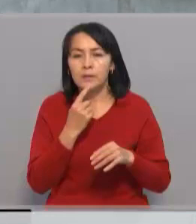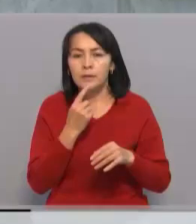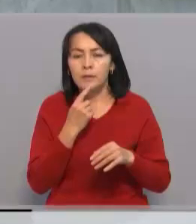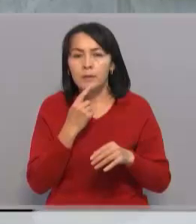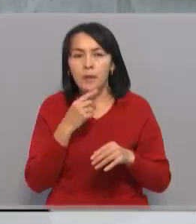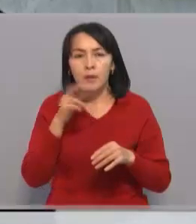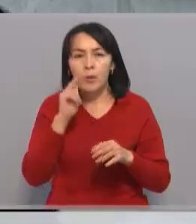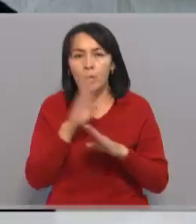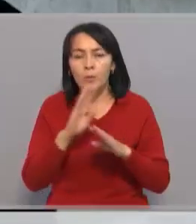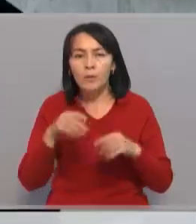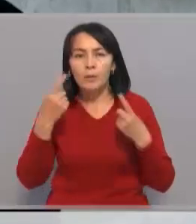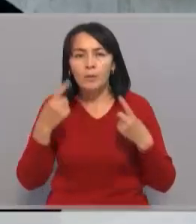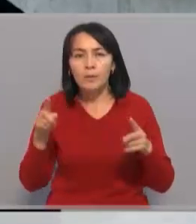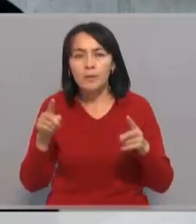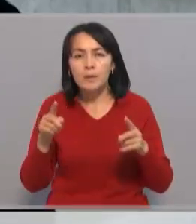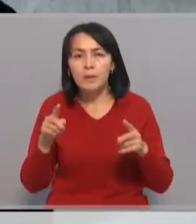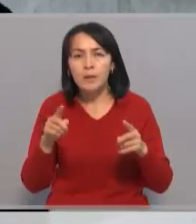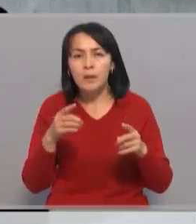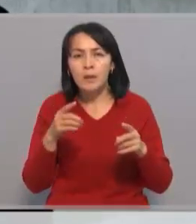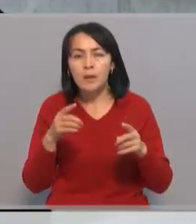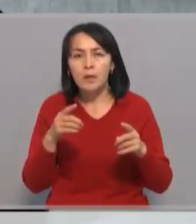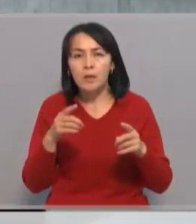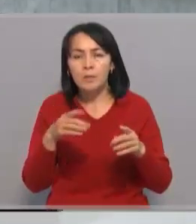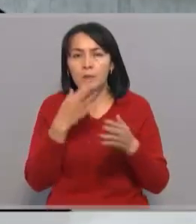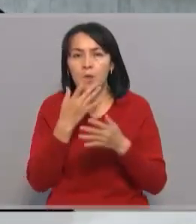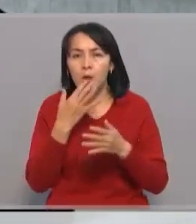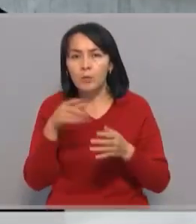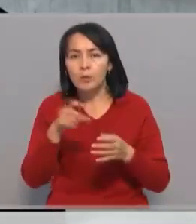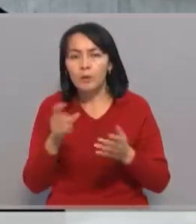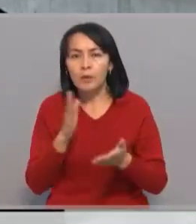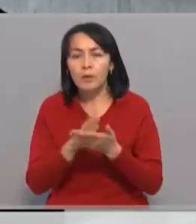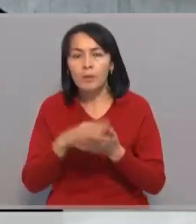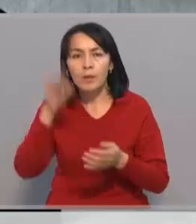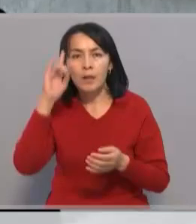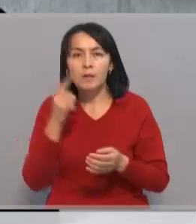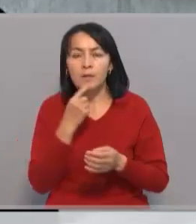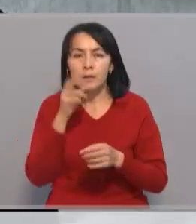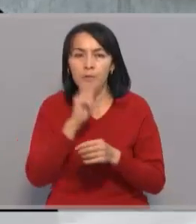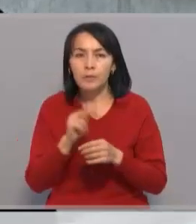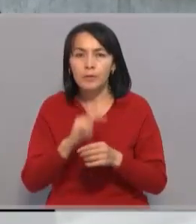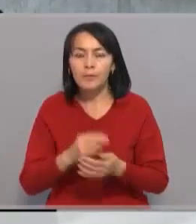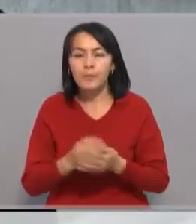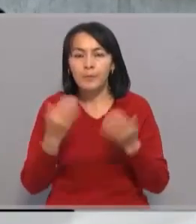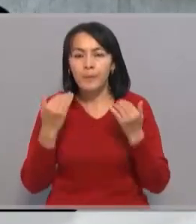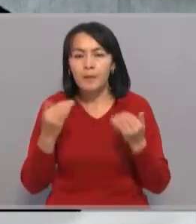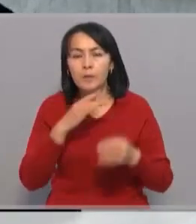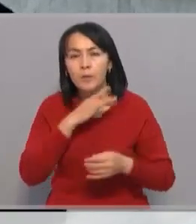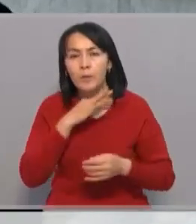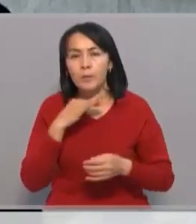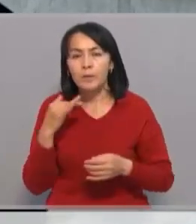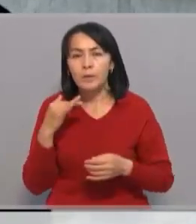қазақтар ғана оқымайды ғой, бұл жерде өзге этностар да бар. Өзге этностарға мысалға қазақ тілін оқытады. Қазір